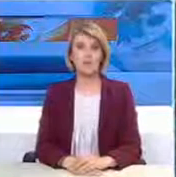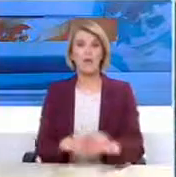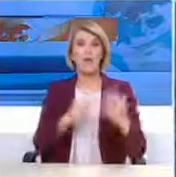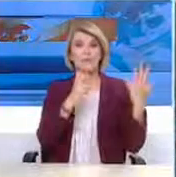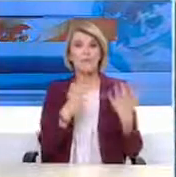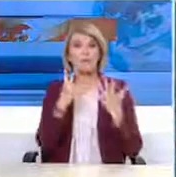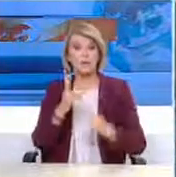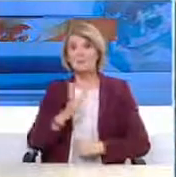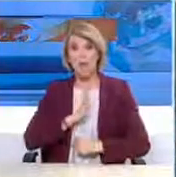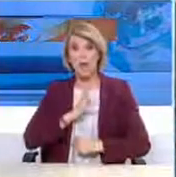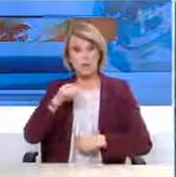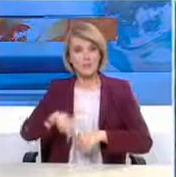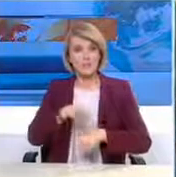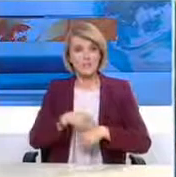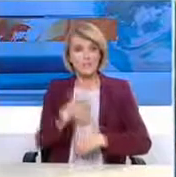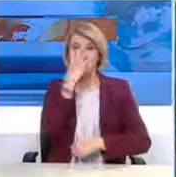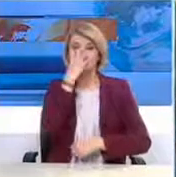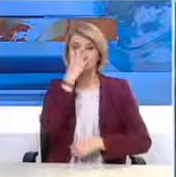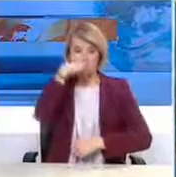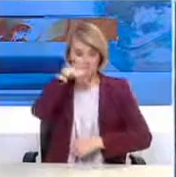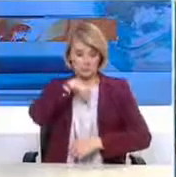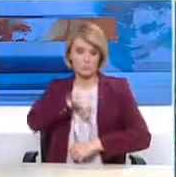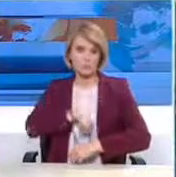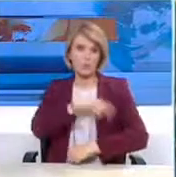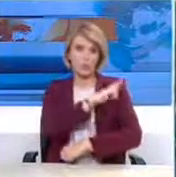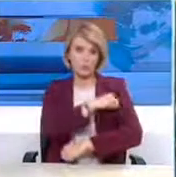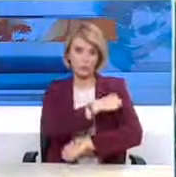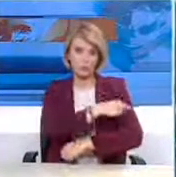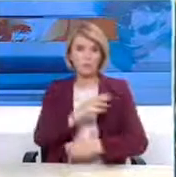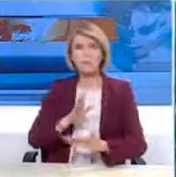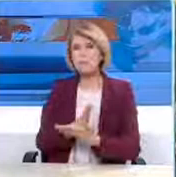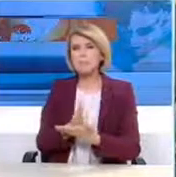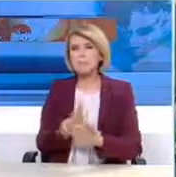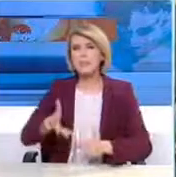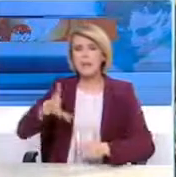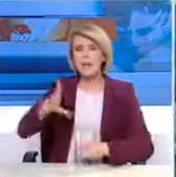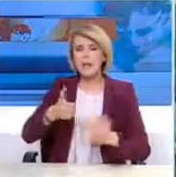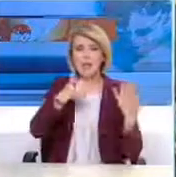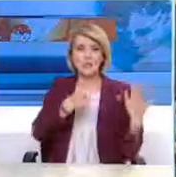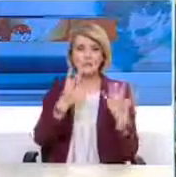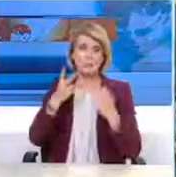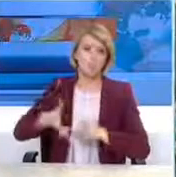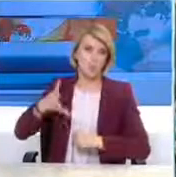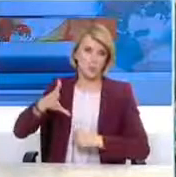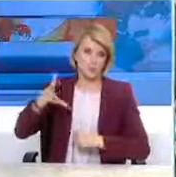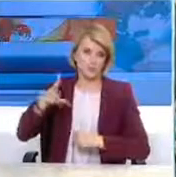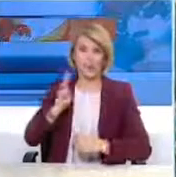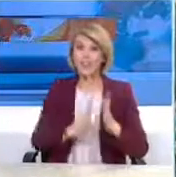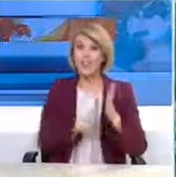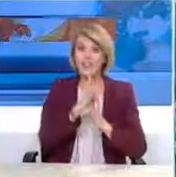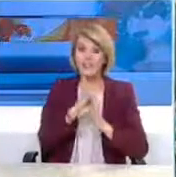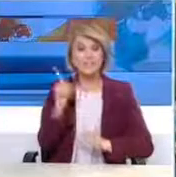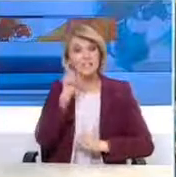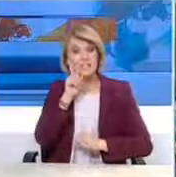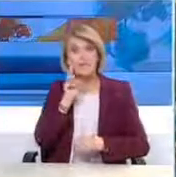77 συμπολίτες μας νοσηλεύονται διασωληνωμένοι. Η διάμεση ηλικία τους είναι 67 ετών, 14 είναι γυναίκες